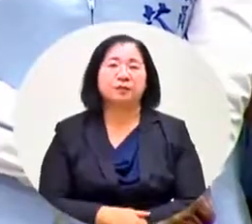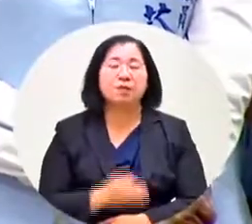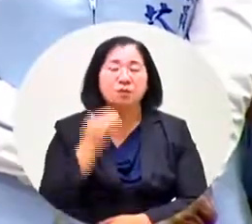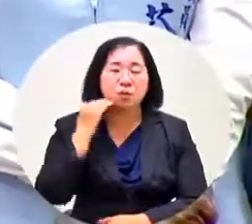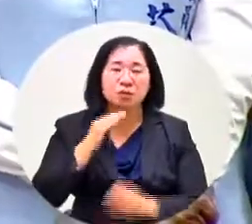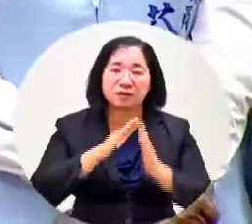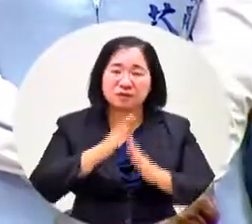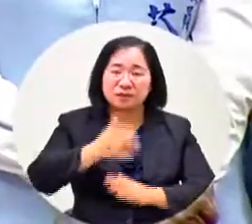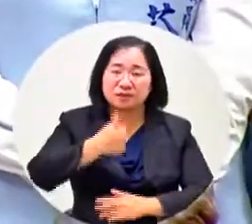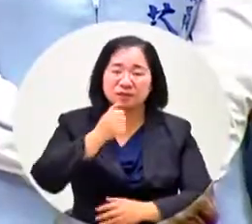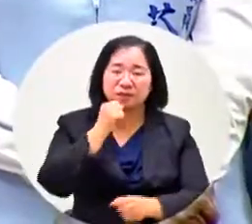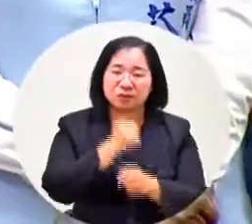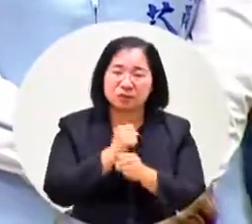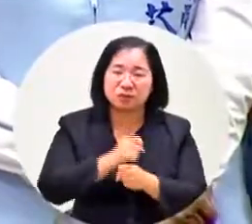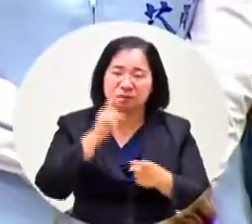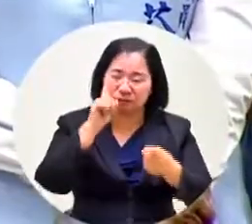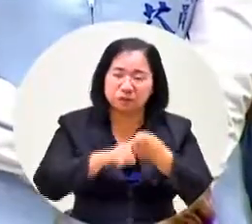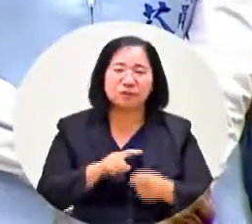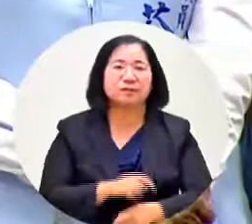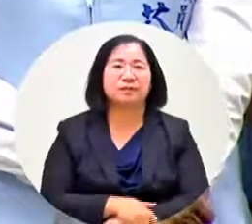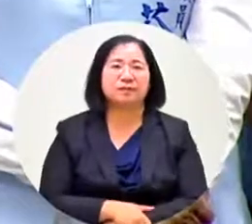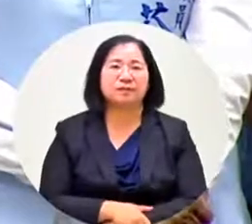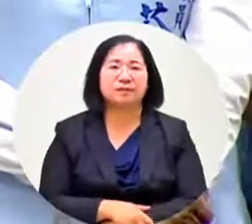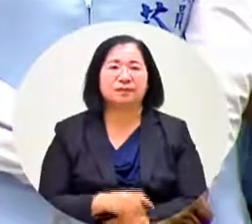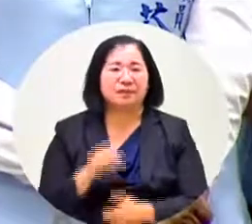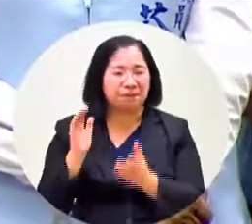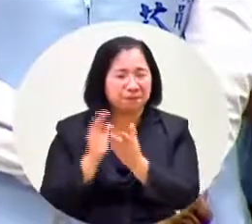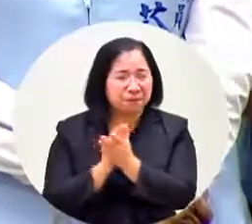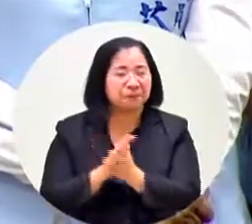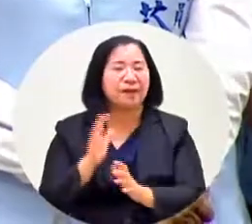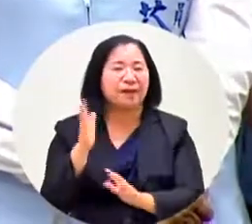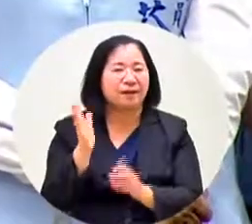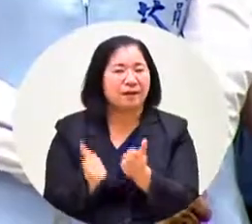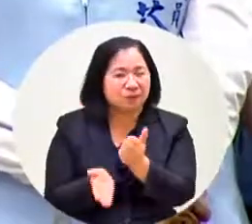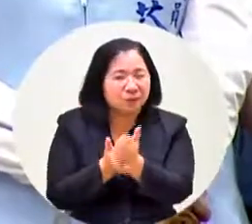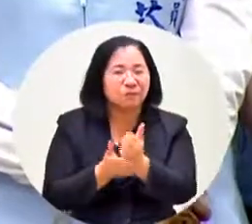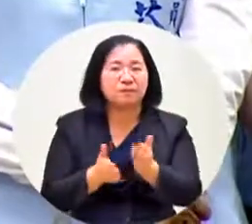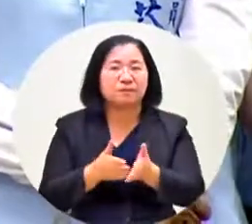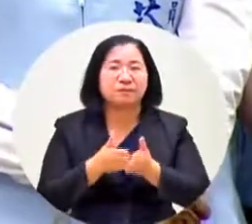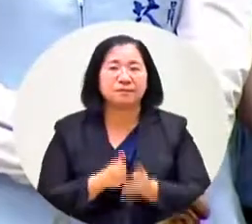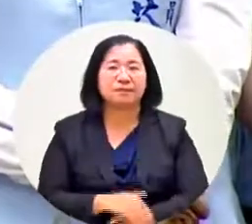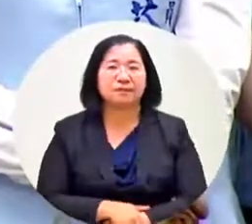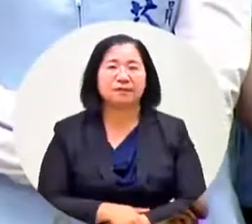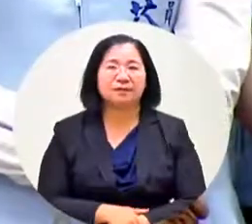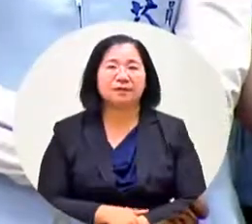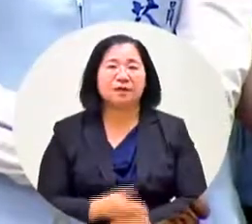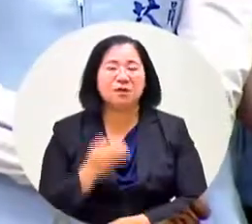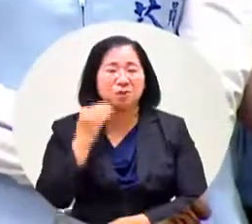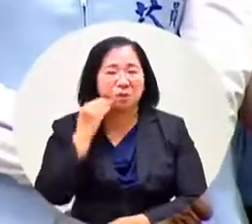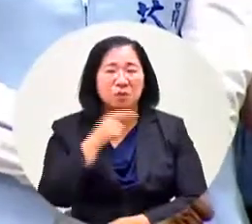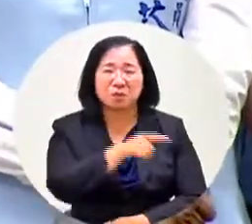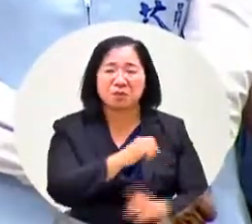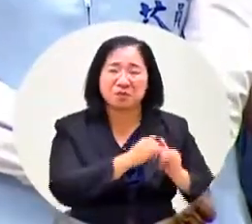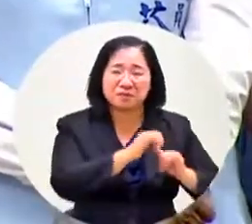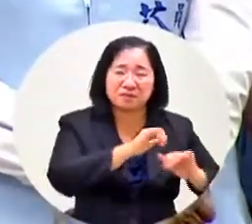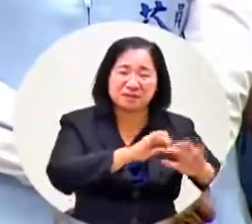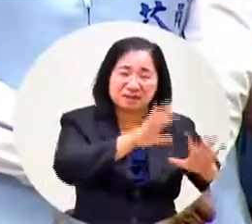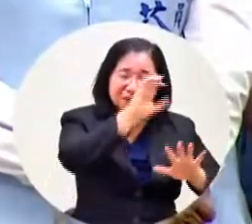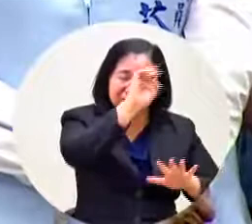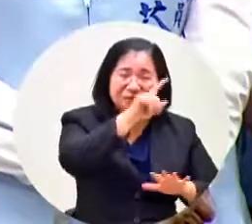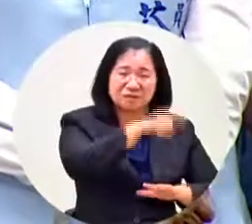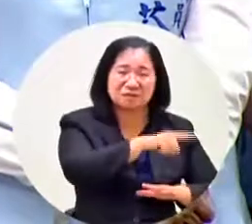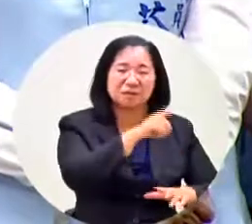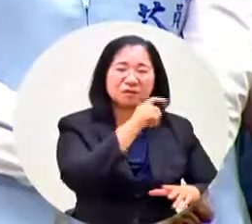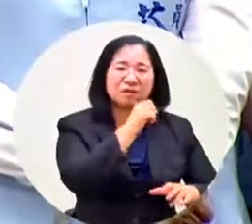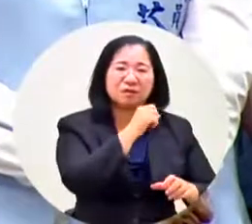个月来，总算一点仔成绩啊！啊，你袂前阿袂大汉诶，着要甲饲死死啊！这啥物道理？所以我相